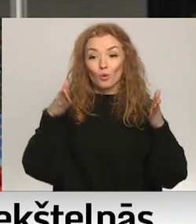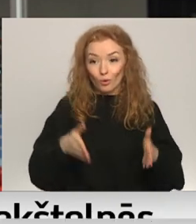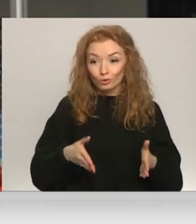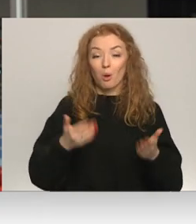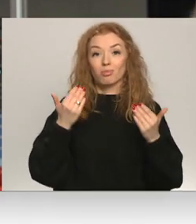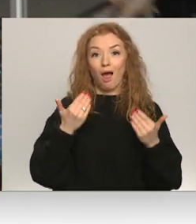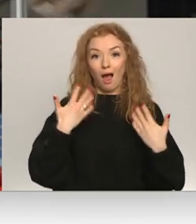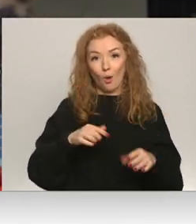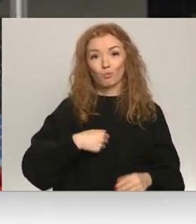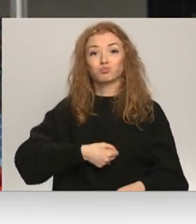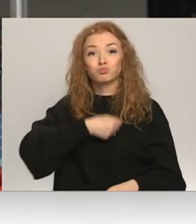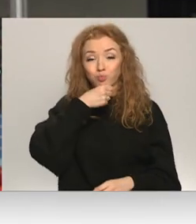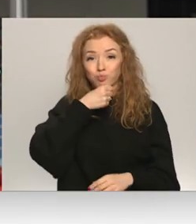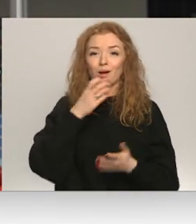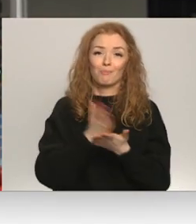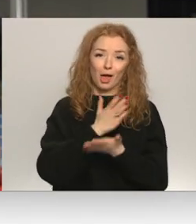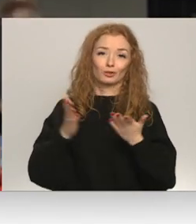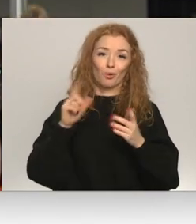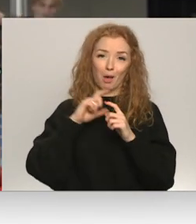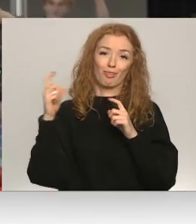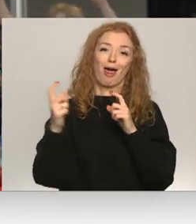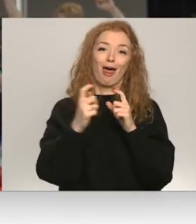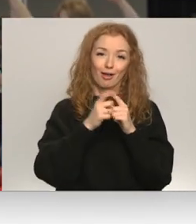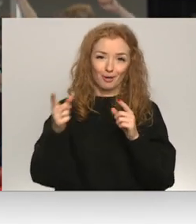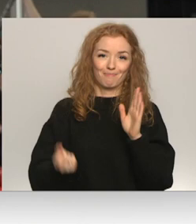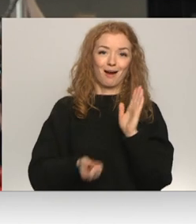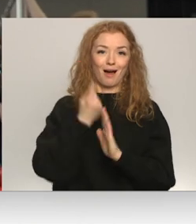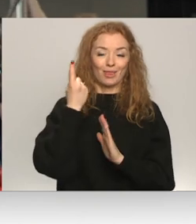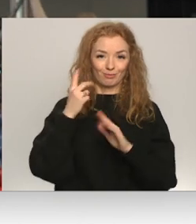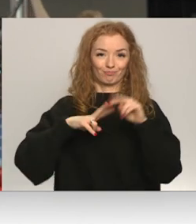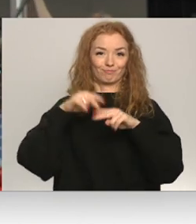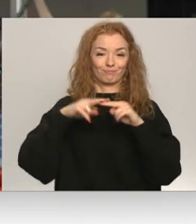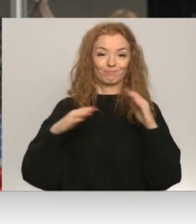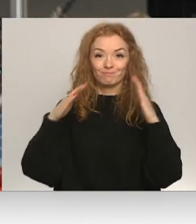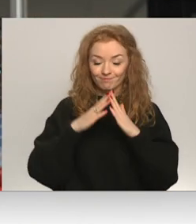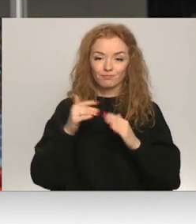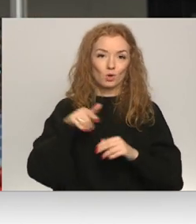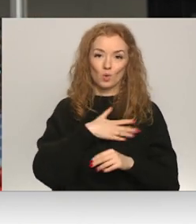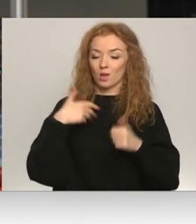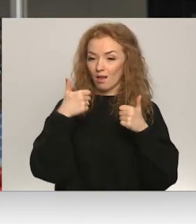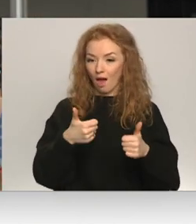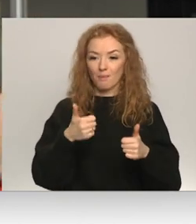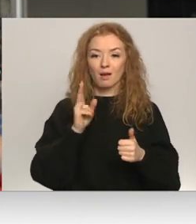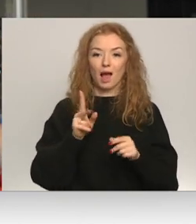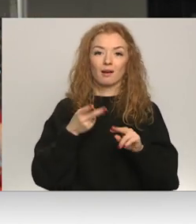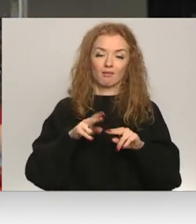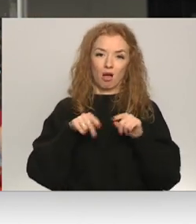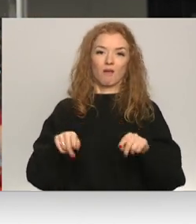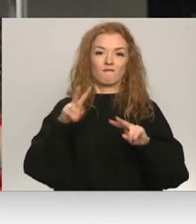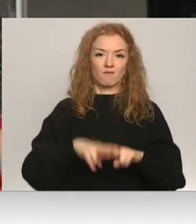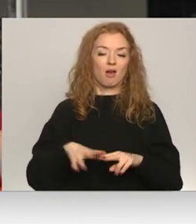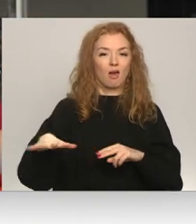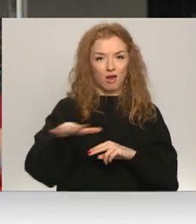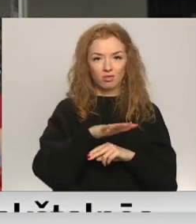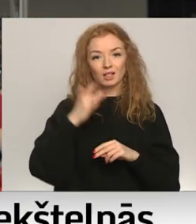beigām, tad beidzot manēža parādīsies. Bet, nu jā, tas ir ļoti labi, ka ir viena ļoti laba manēža.